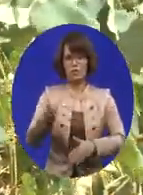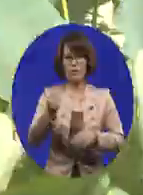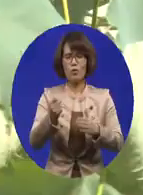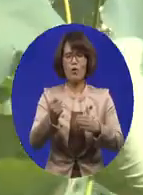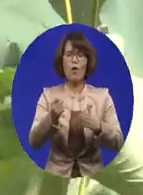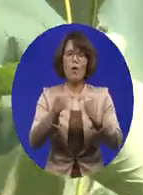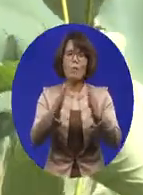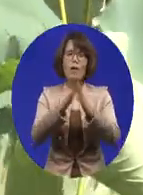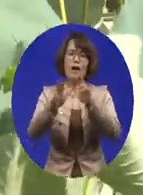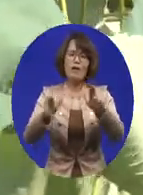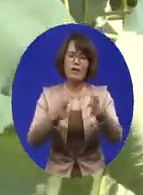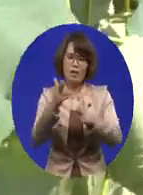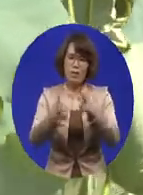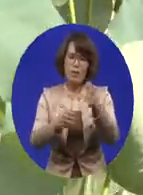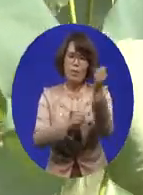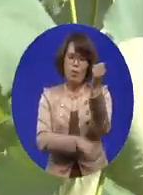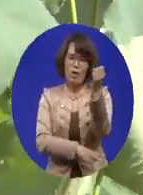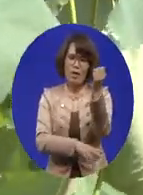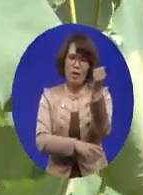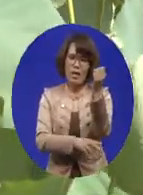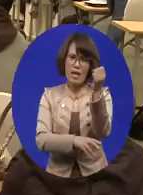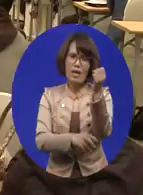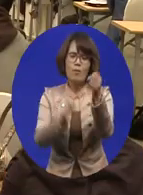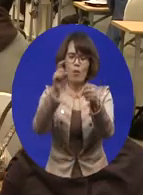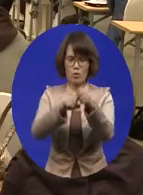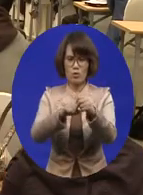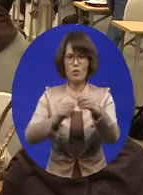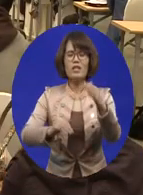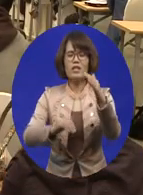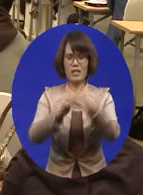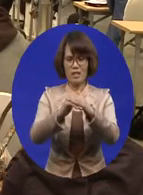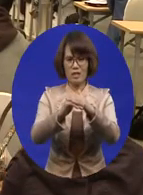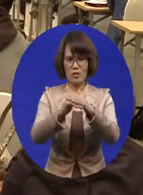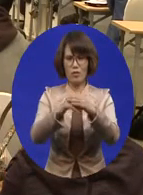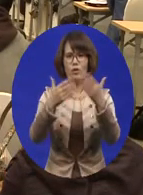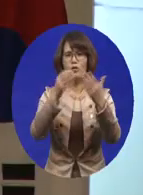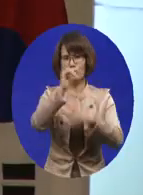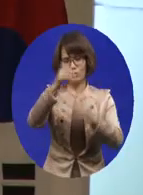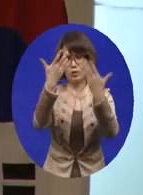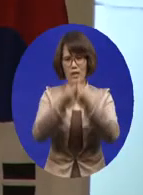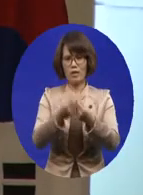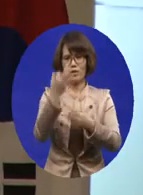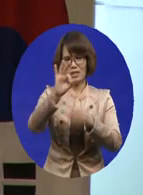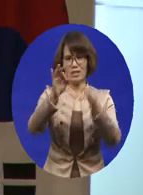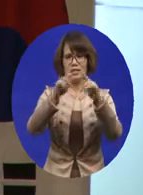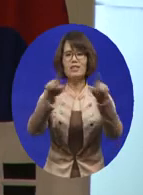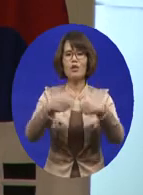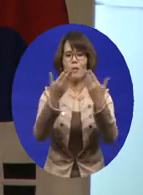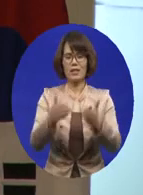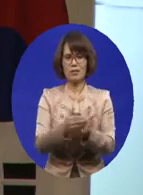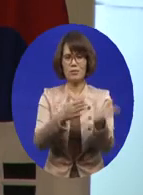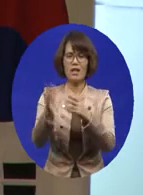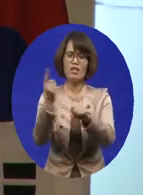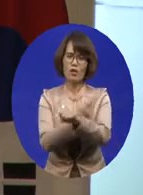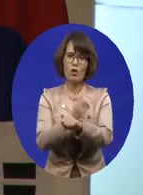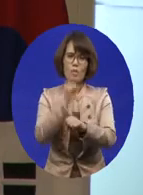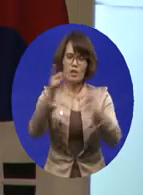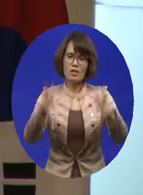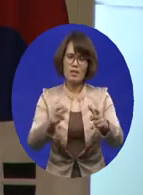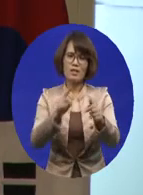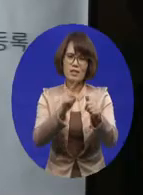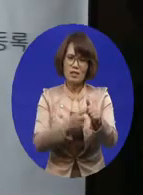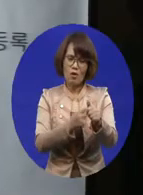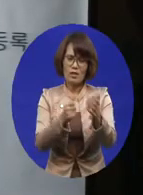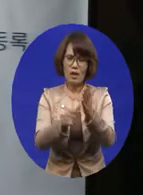보이며 마을기업 본래의 취지를 잘 살린 우수사리로 선정돼 이날 인증서를 받았습니다. 이외에도